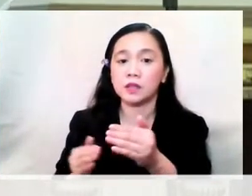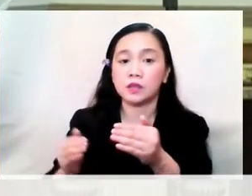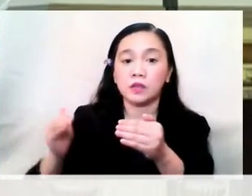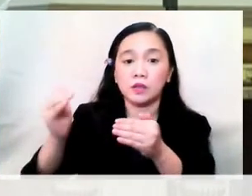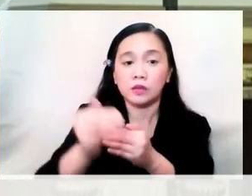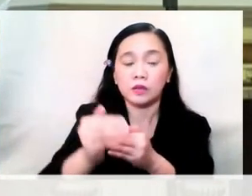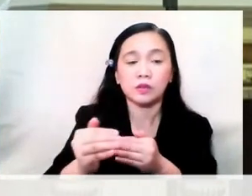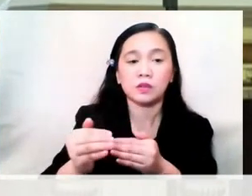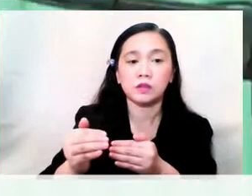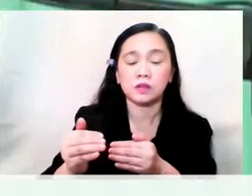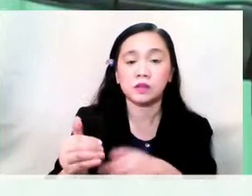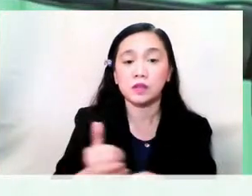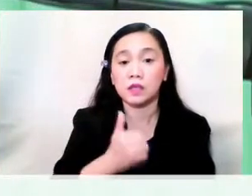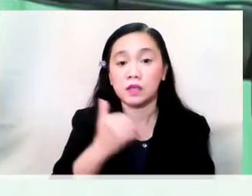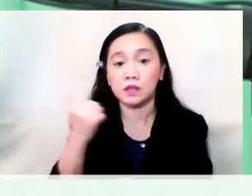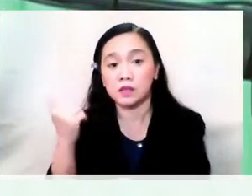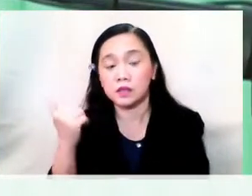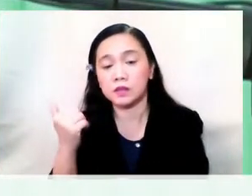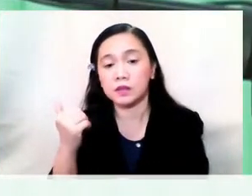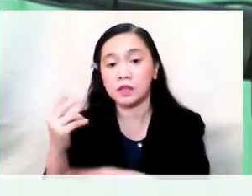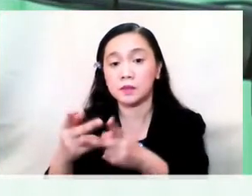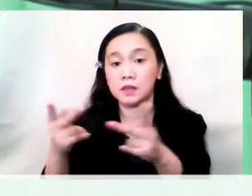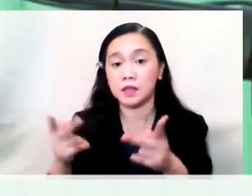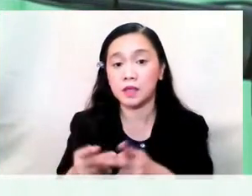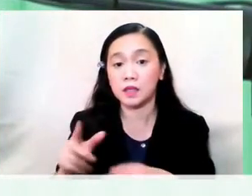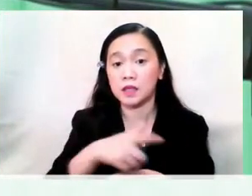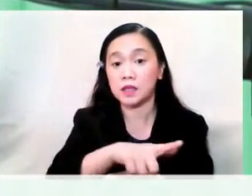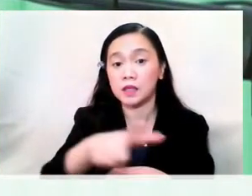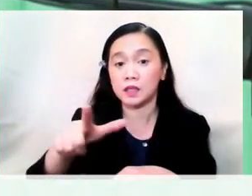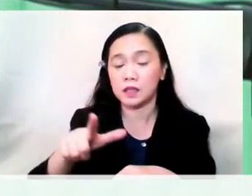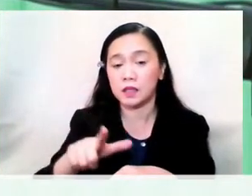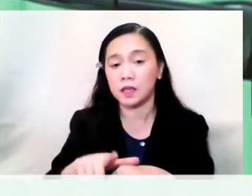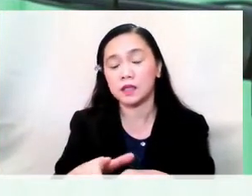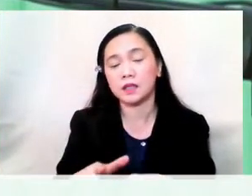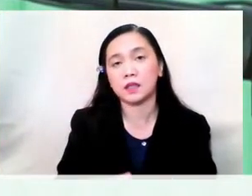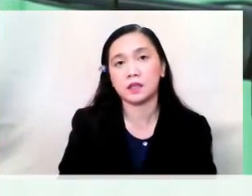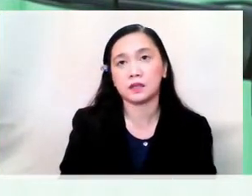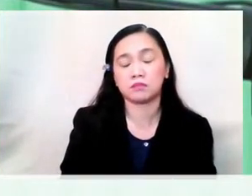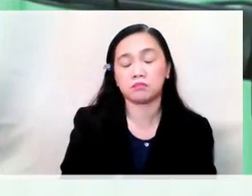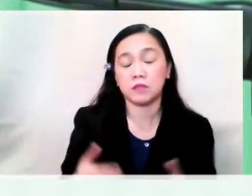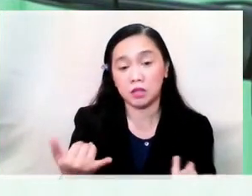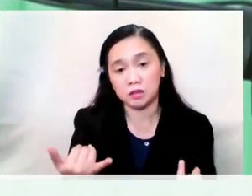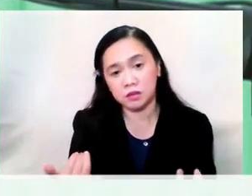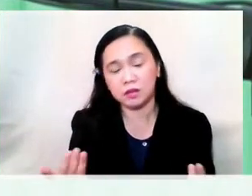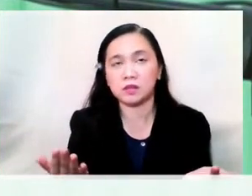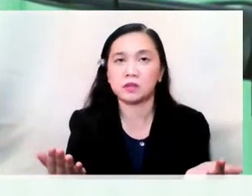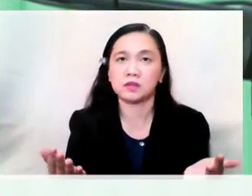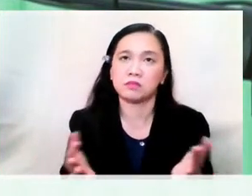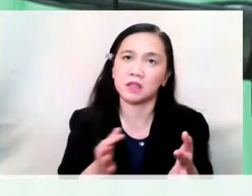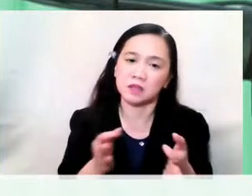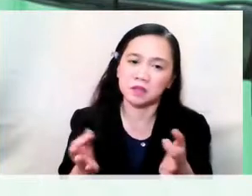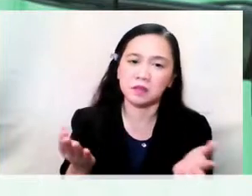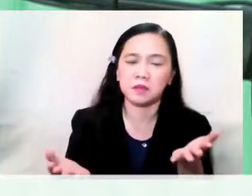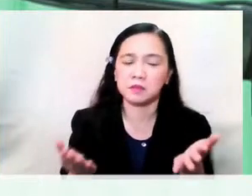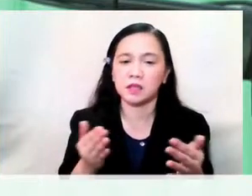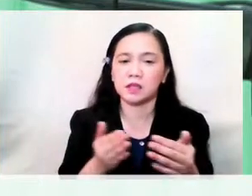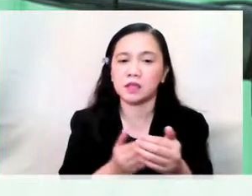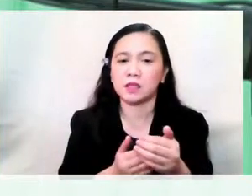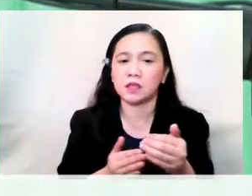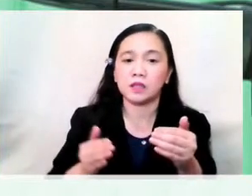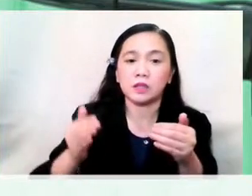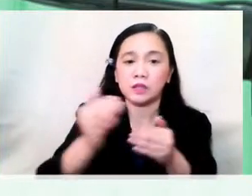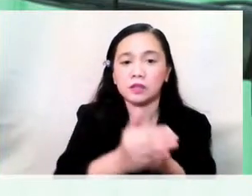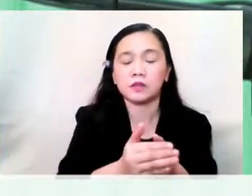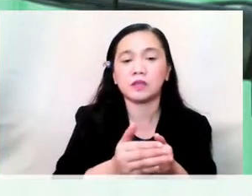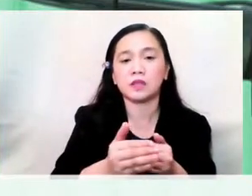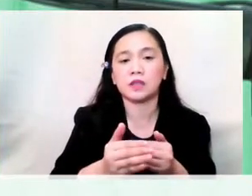of the lake." Sa atin ngayon, maaring ang tinutukoy niya ay tumawid tayo sa ibayo